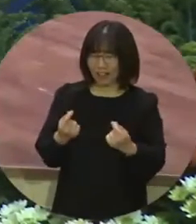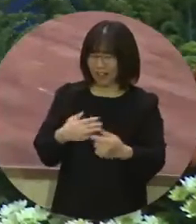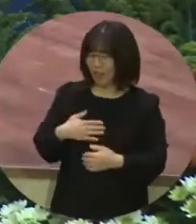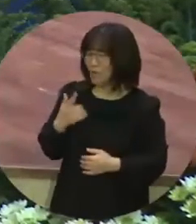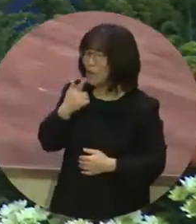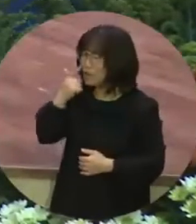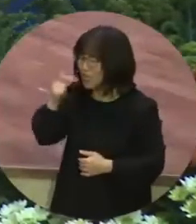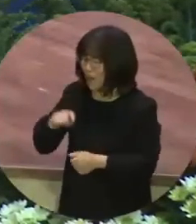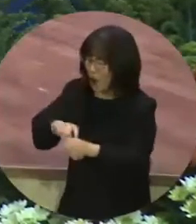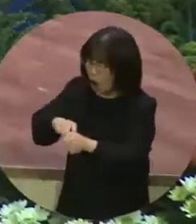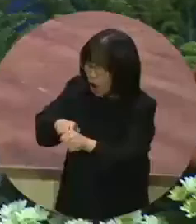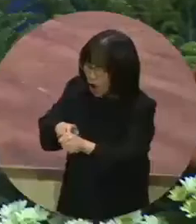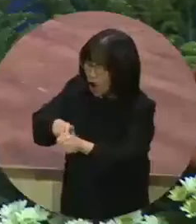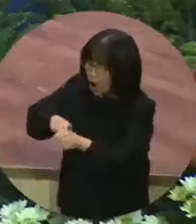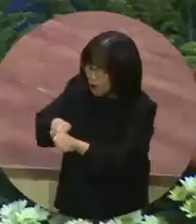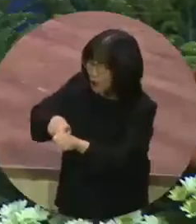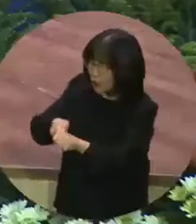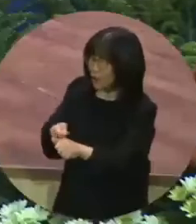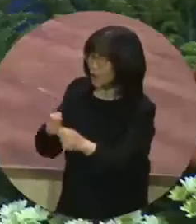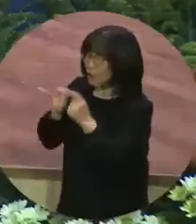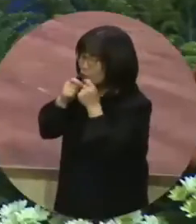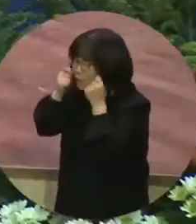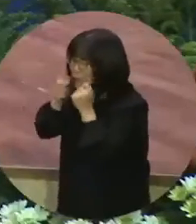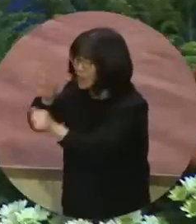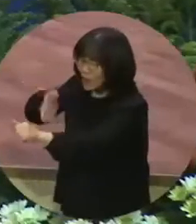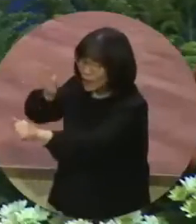목사님 억지라도 웃으세요. 웃으세요.